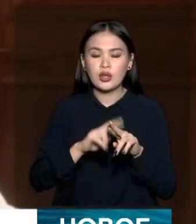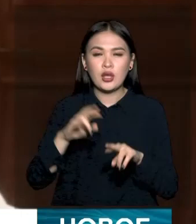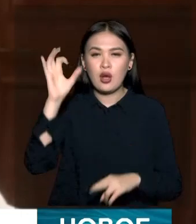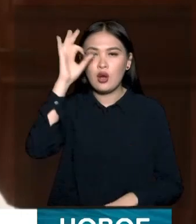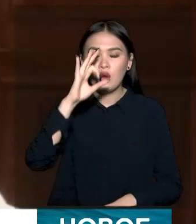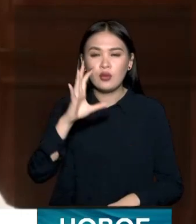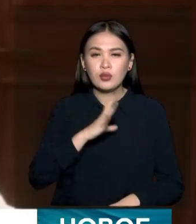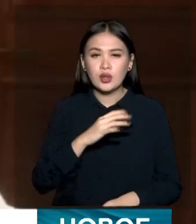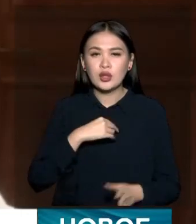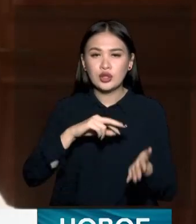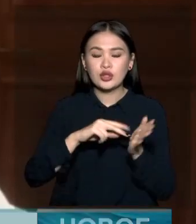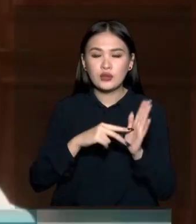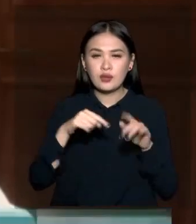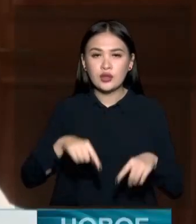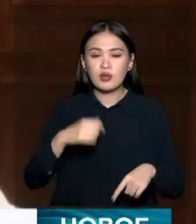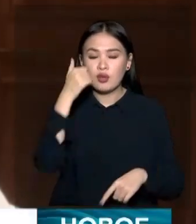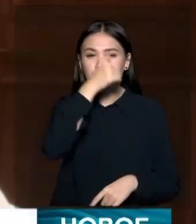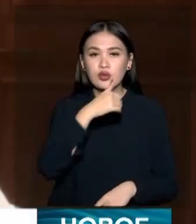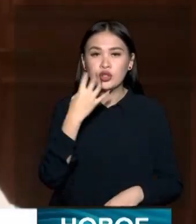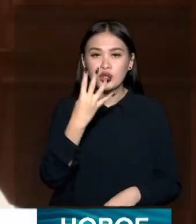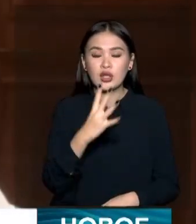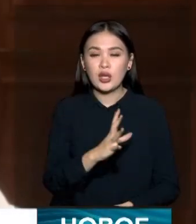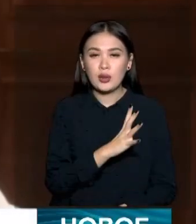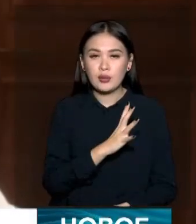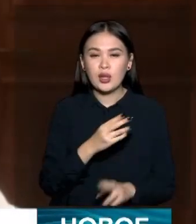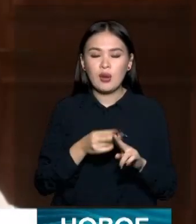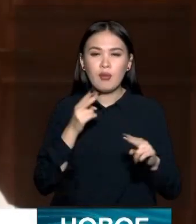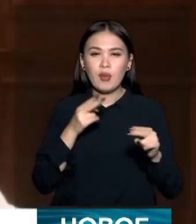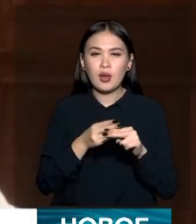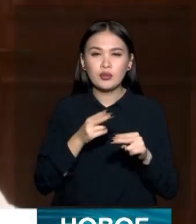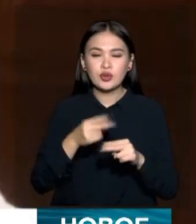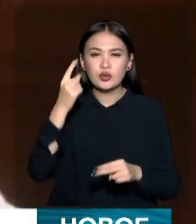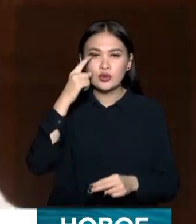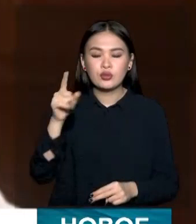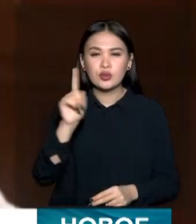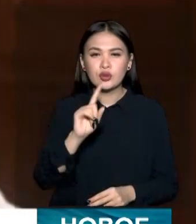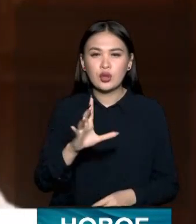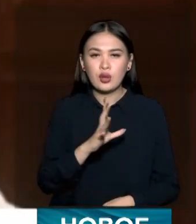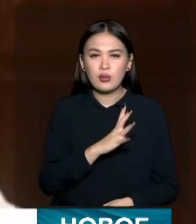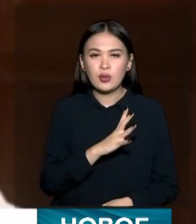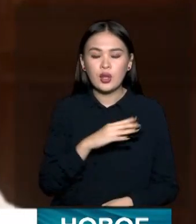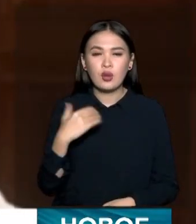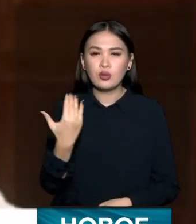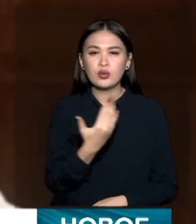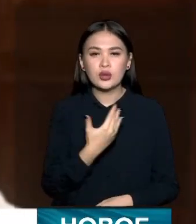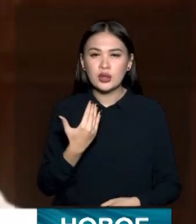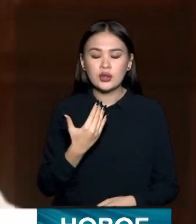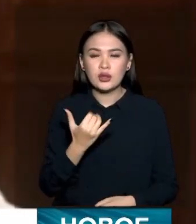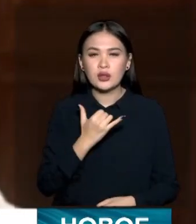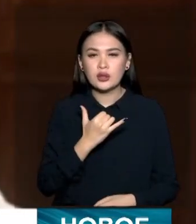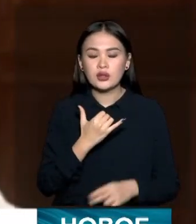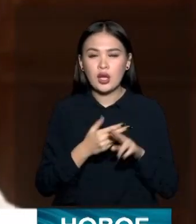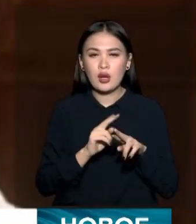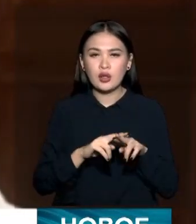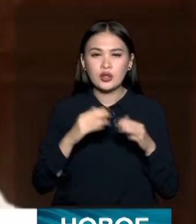на 4% в этом году. Но я думаю, помешало две вещи. Во-первых, конечно, у нас очень сложный политический год